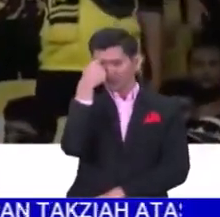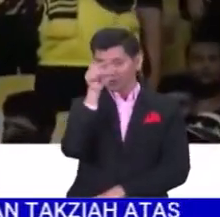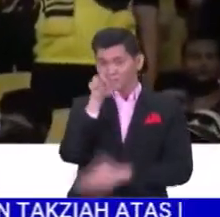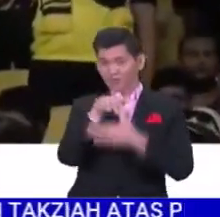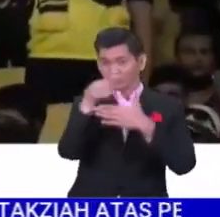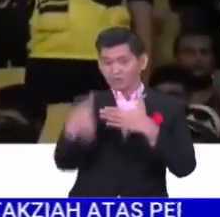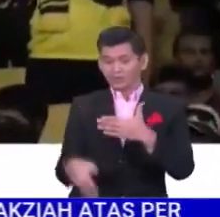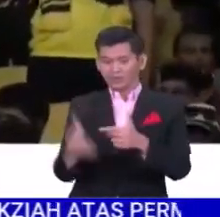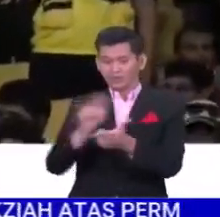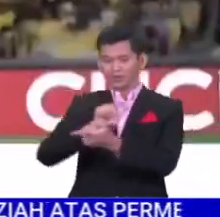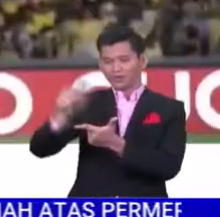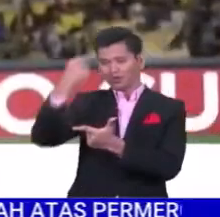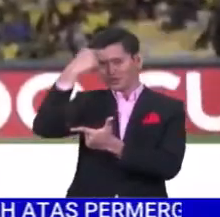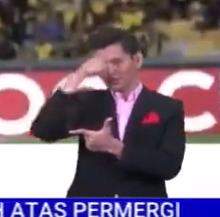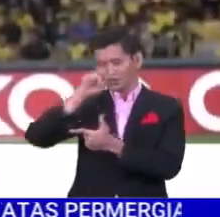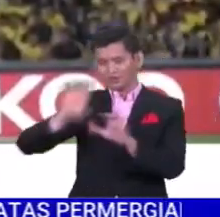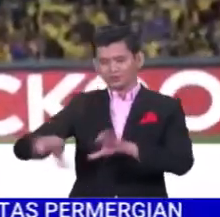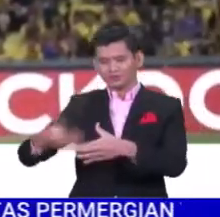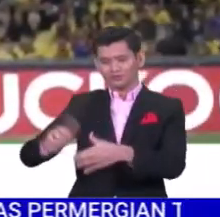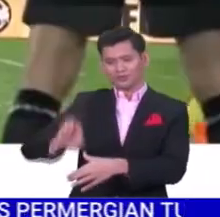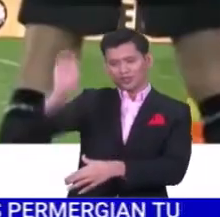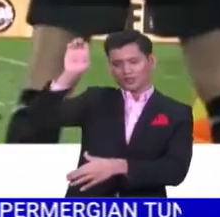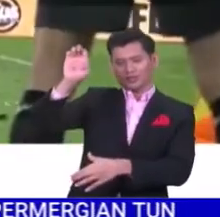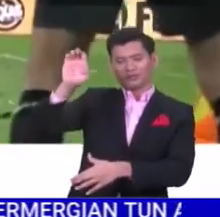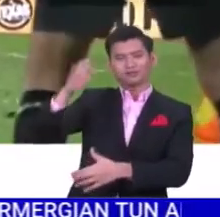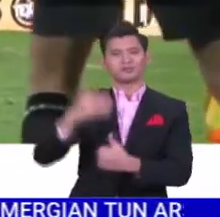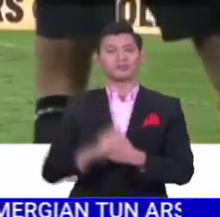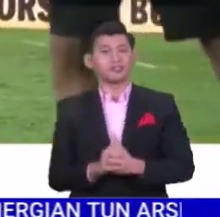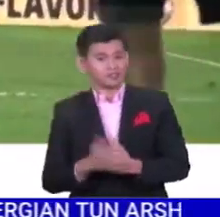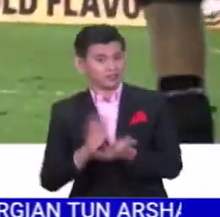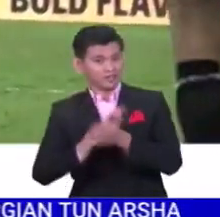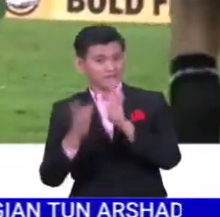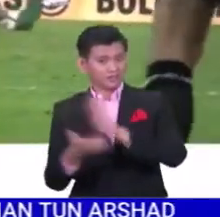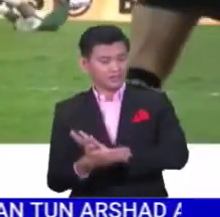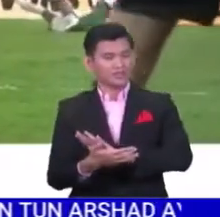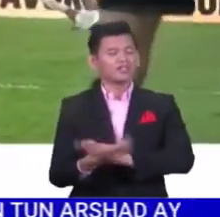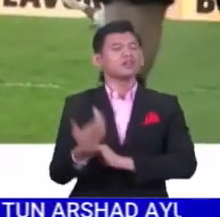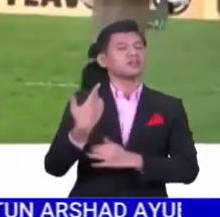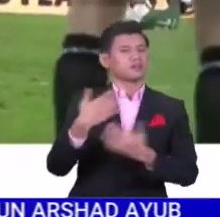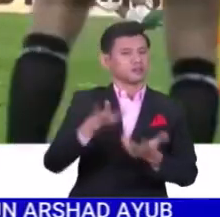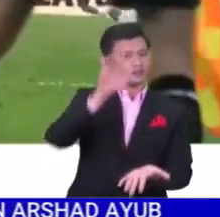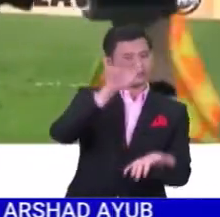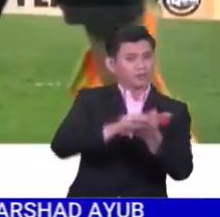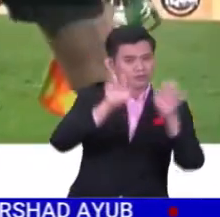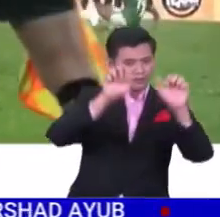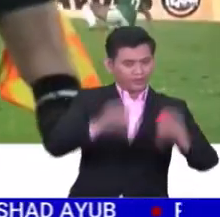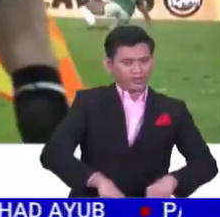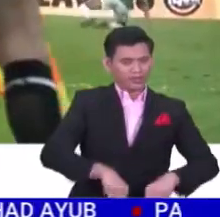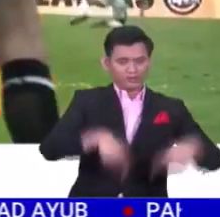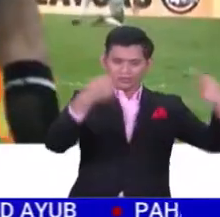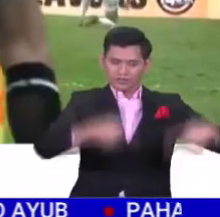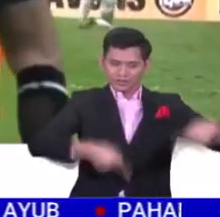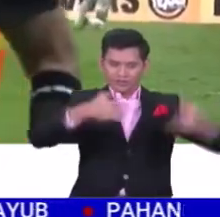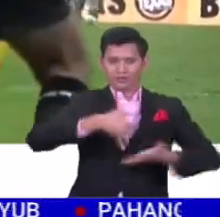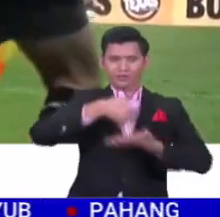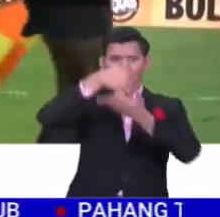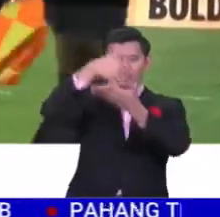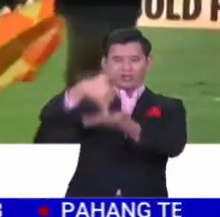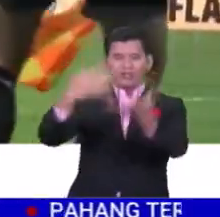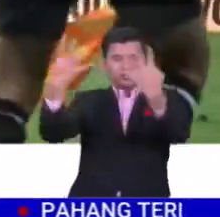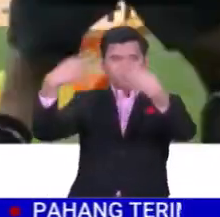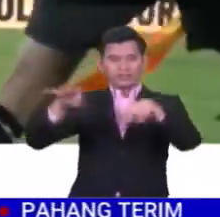kempen kelayakan di kedudukan kedua di belakang Bahrain, sekaligus mengesahkan tiket ke Piala Asia tahun depan selaku